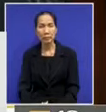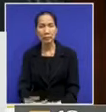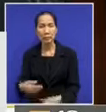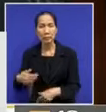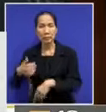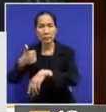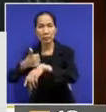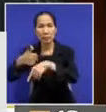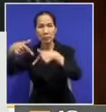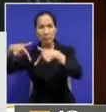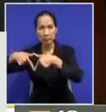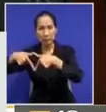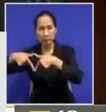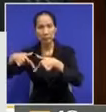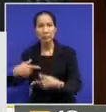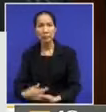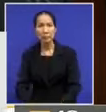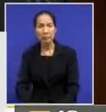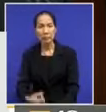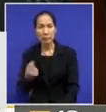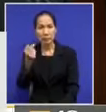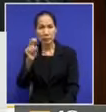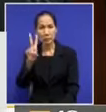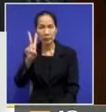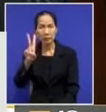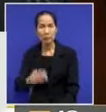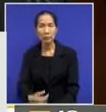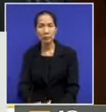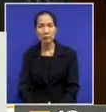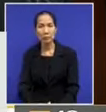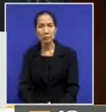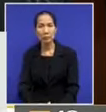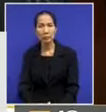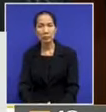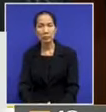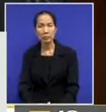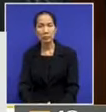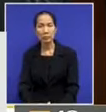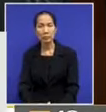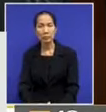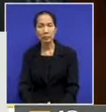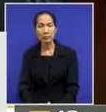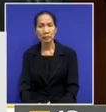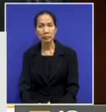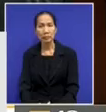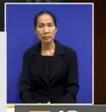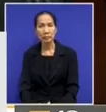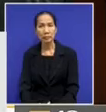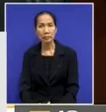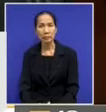ทิศ คุณธนาธรจึงรุ่งเรืองกิจครับ 12นายกิตแก้ว